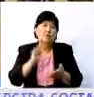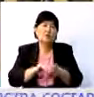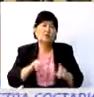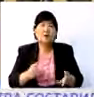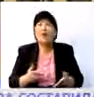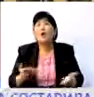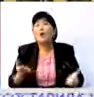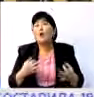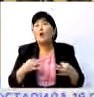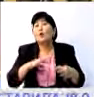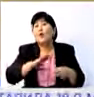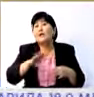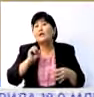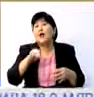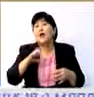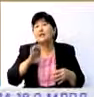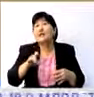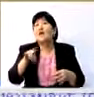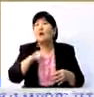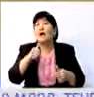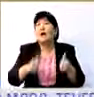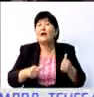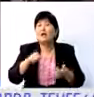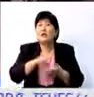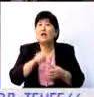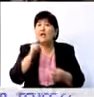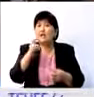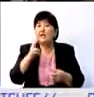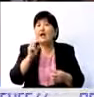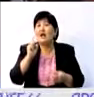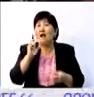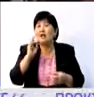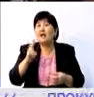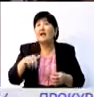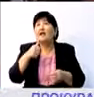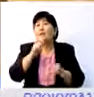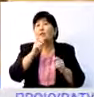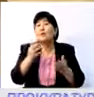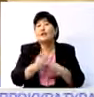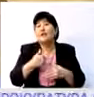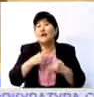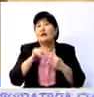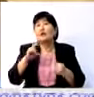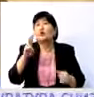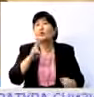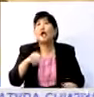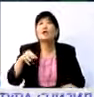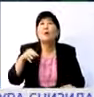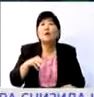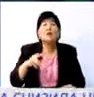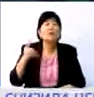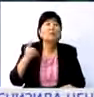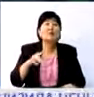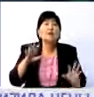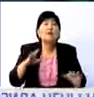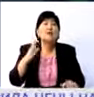Какой той без Айтыса? В республиканском Айтысе приняли участие 12 акынов. Гран-при завоевал наш земляк Нурмат Мансуров. Первое